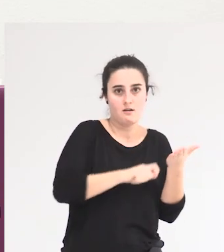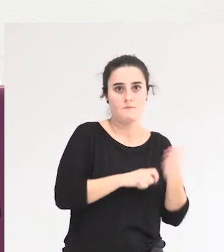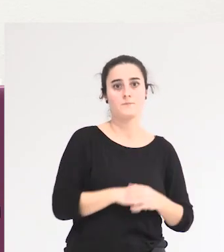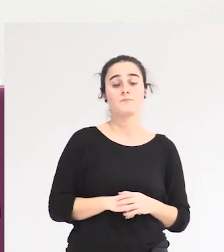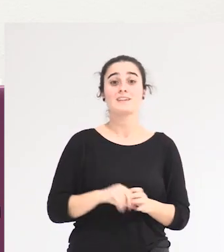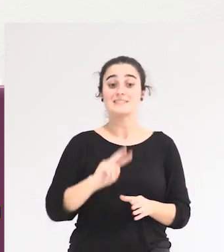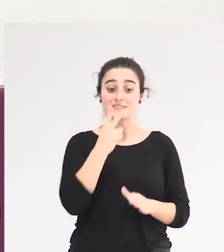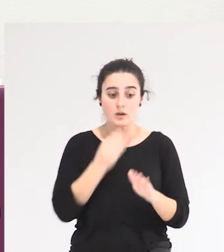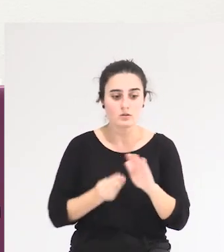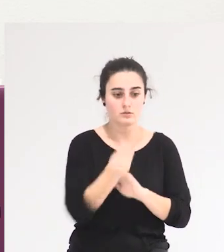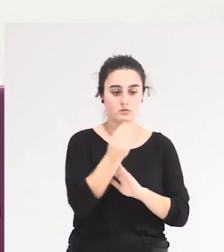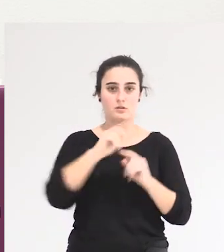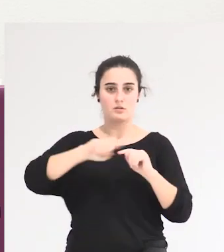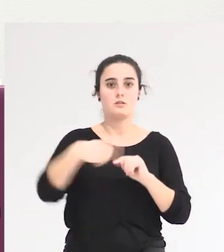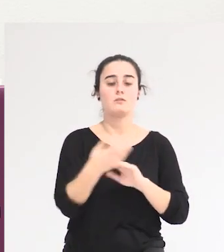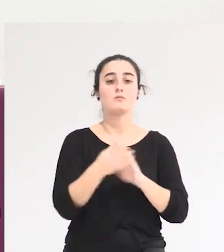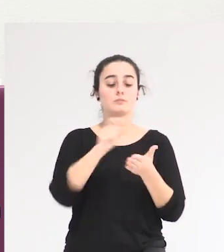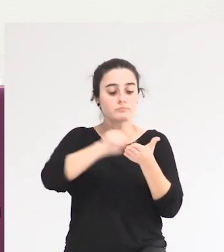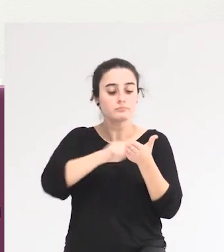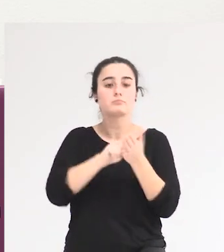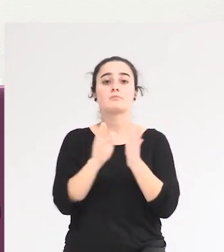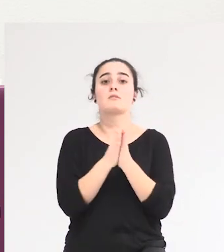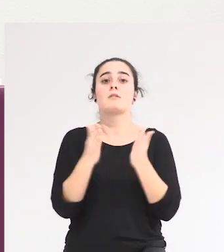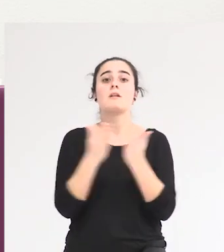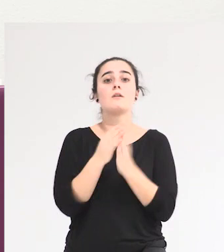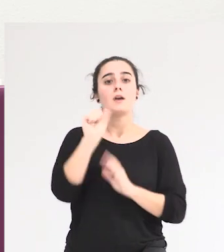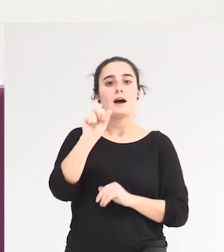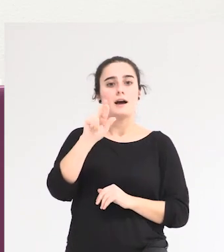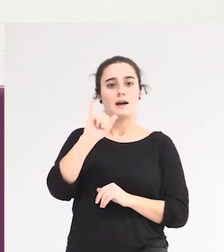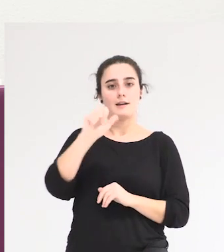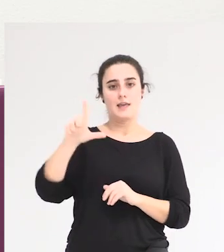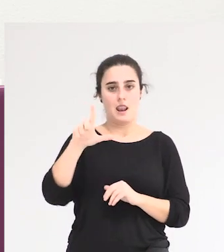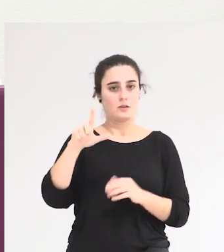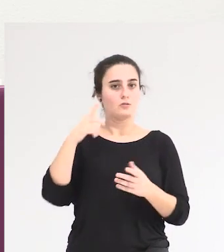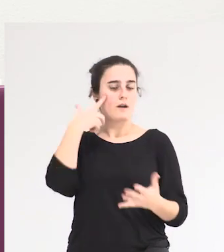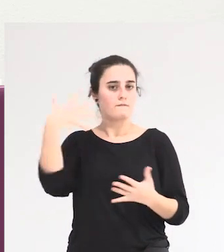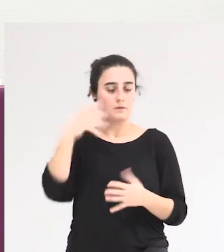Bigarren erditzearen ostean idatzi zuen Ariel, bere obrarik ezagunena.